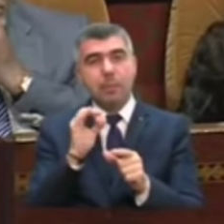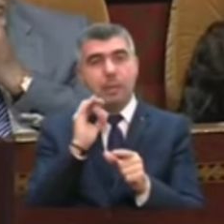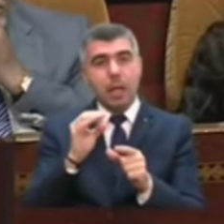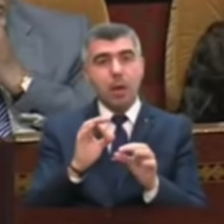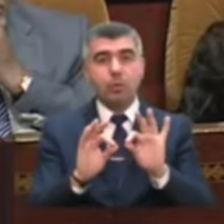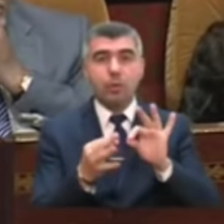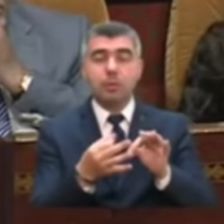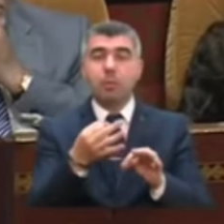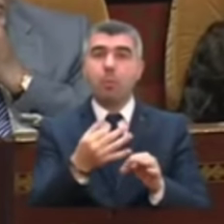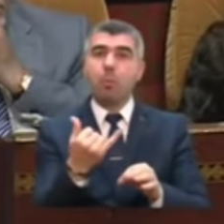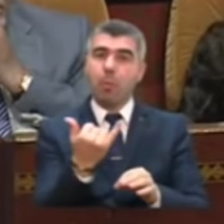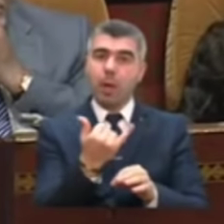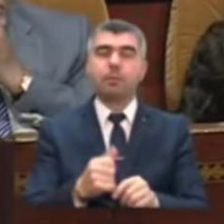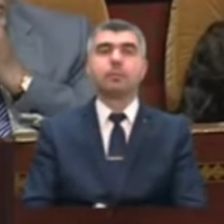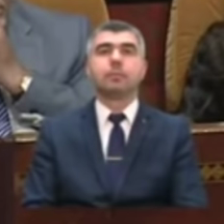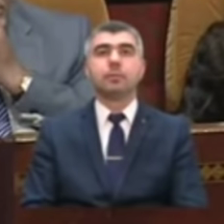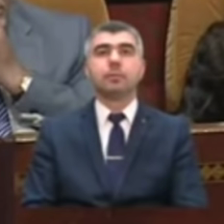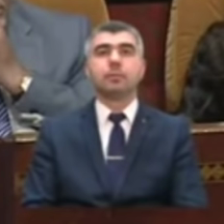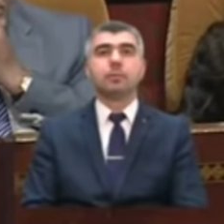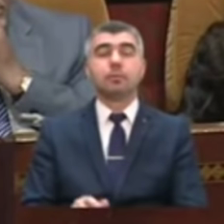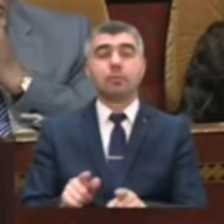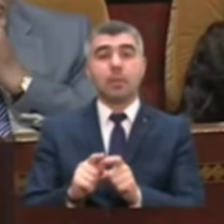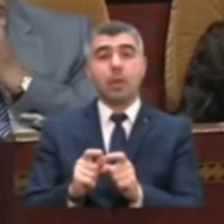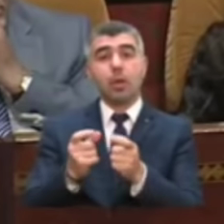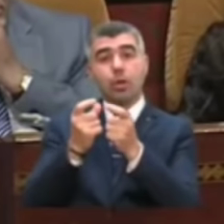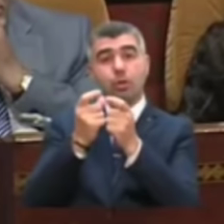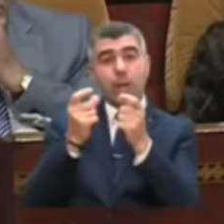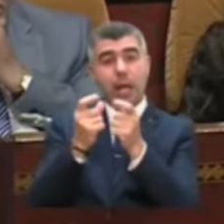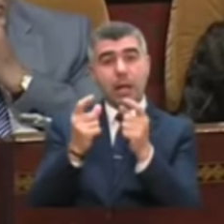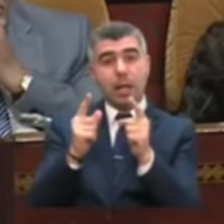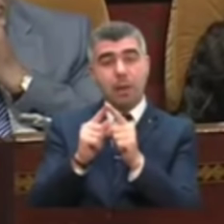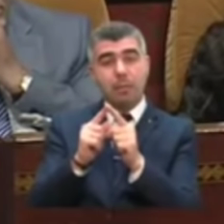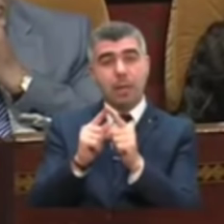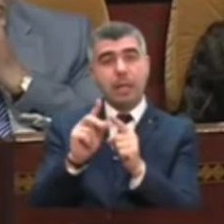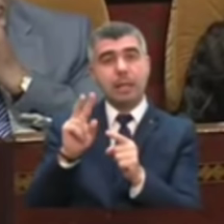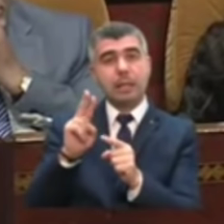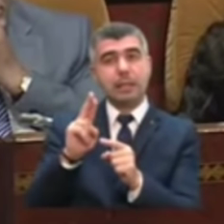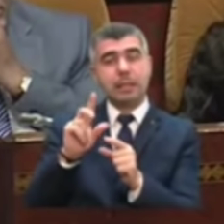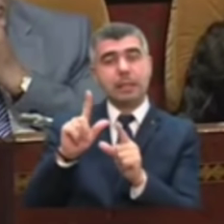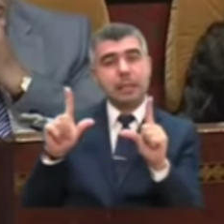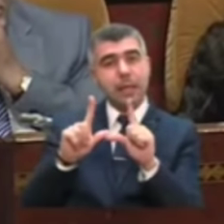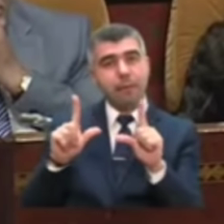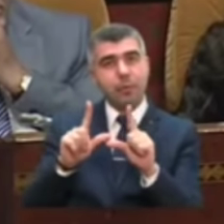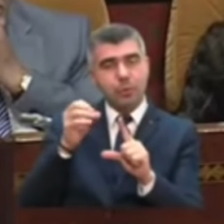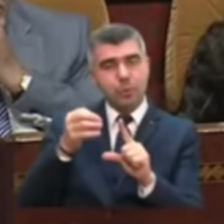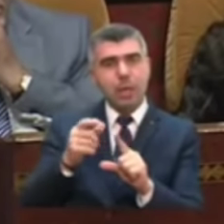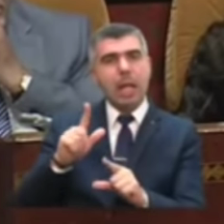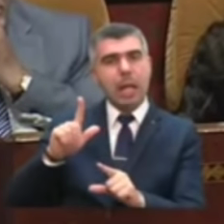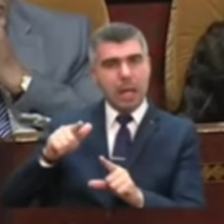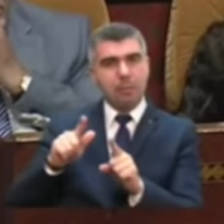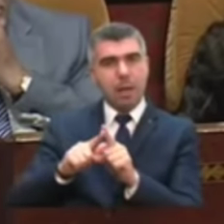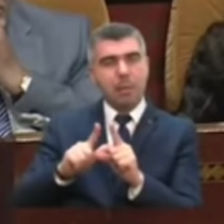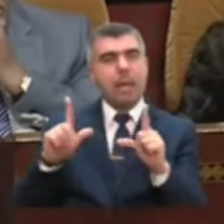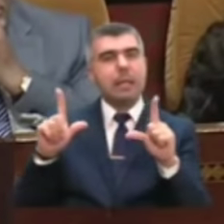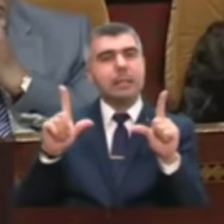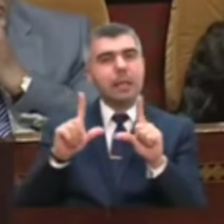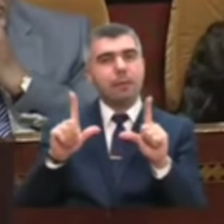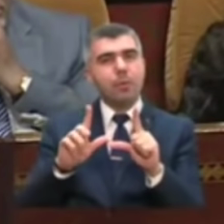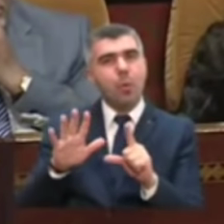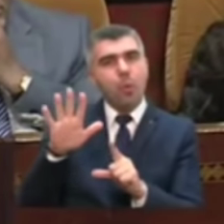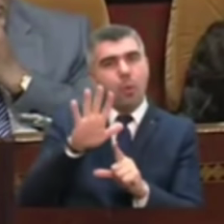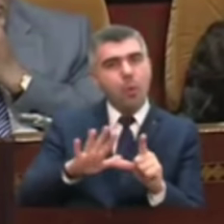لأن الشركة الوطنية للإذاعة والتلفزة تتوفر على قناة كاملة